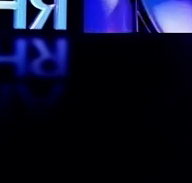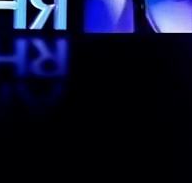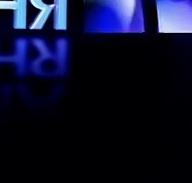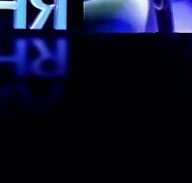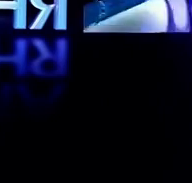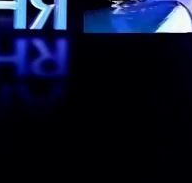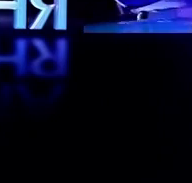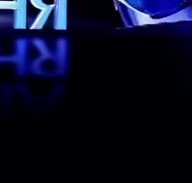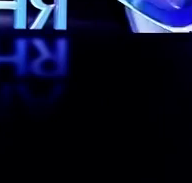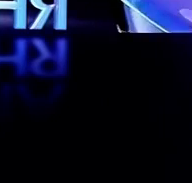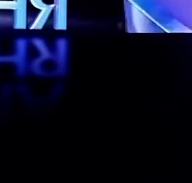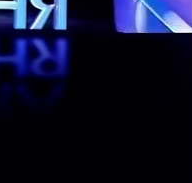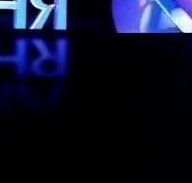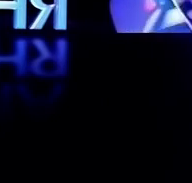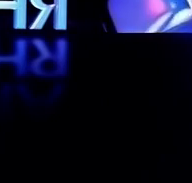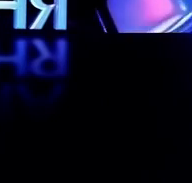Музика